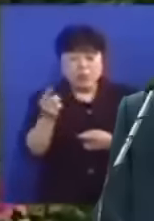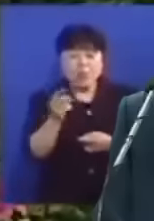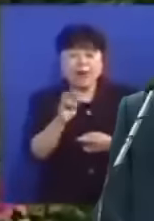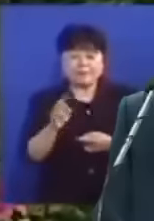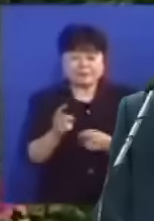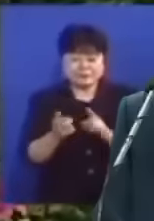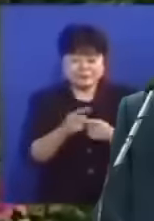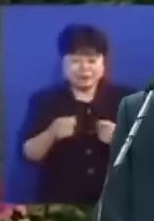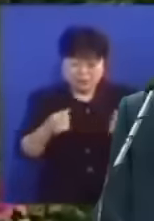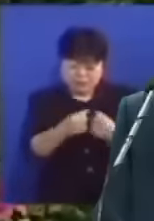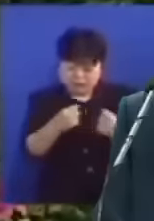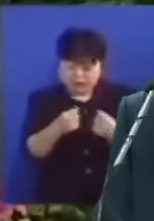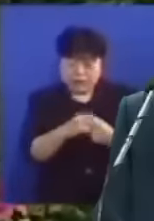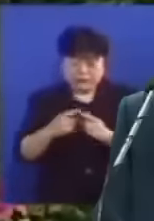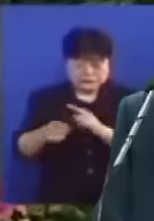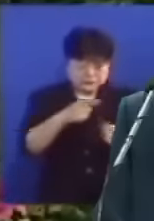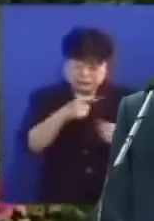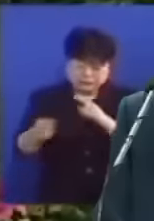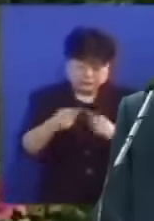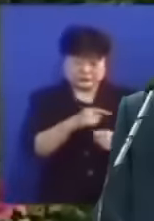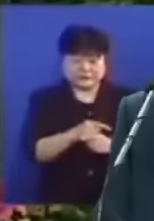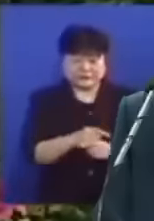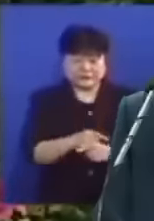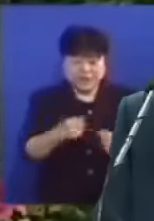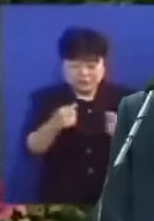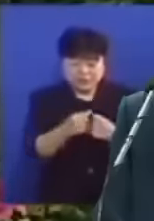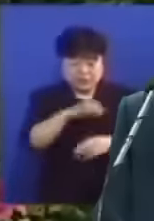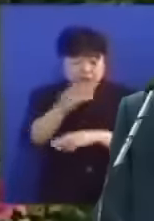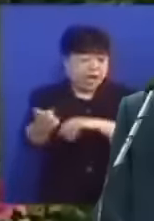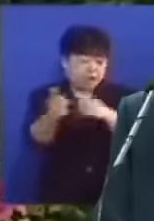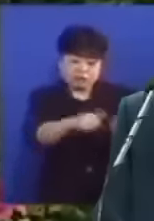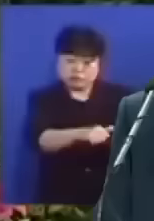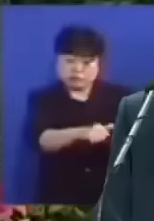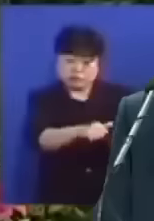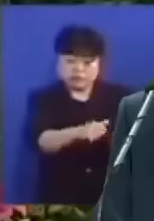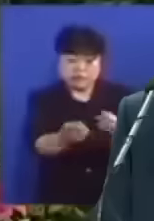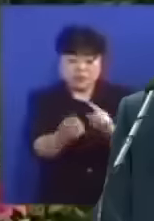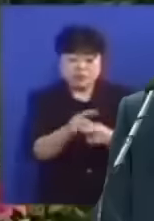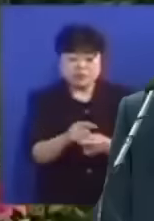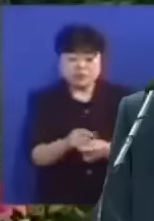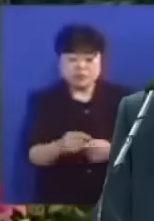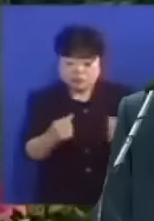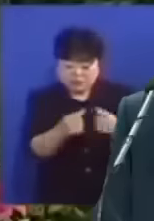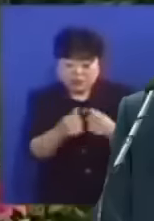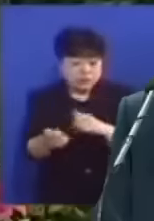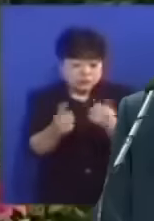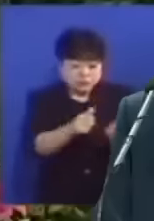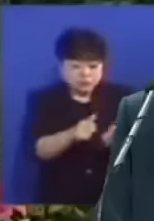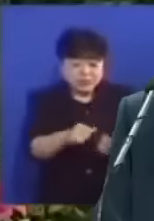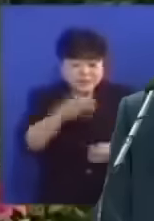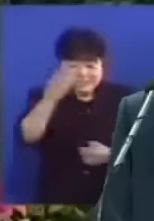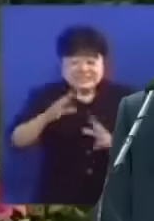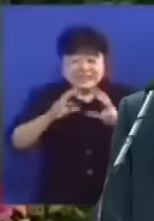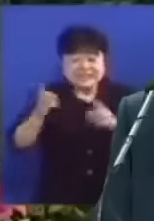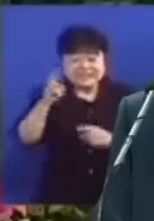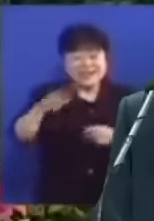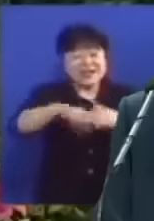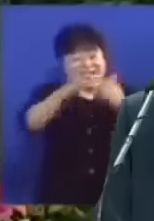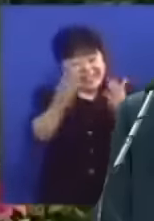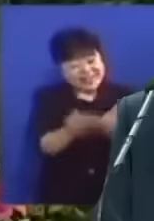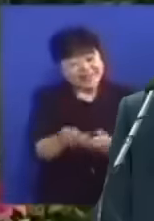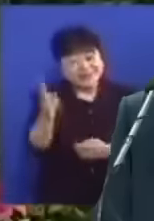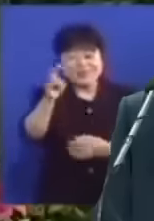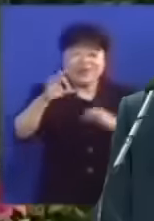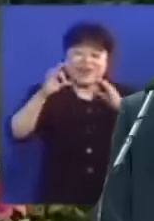서로 치고받고서 와서 다 죽었어요. 서로 싸워서 죽인데 이스라엘 성가대원들은